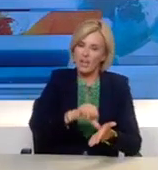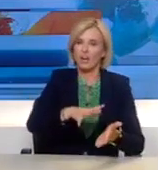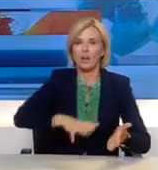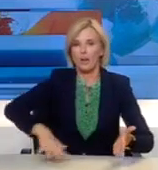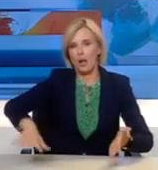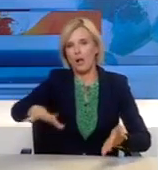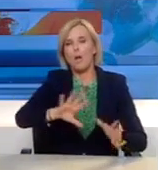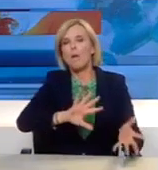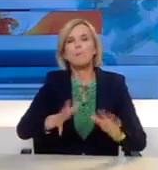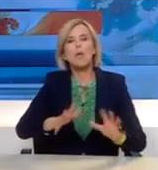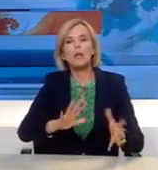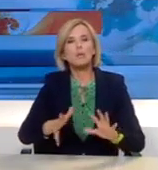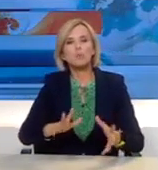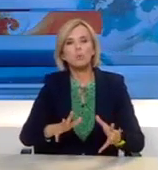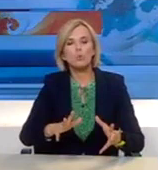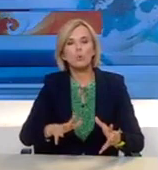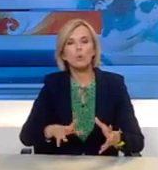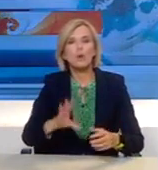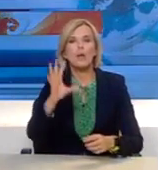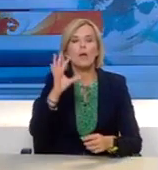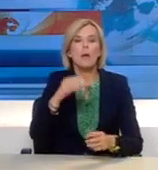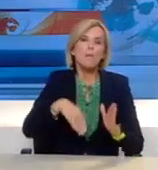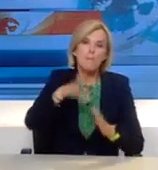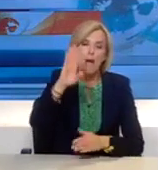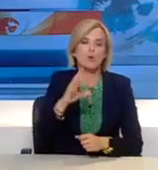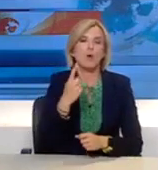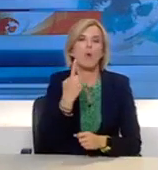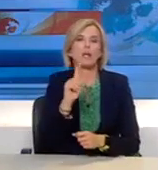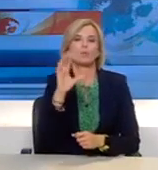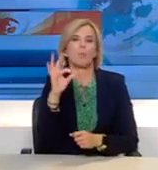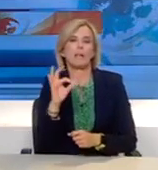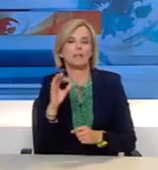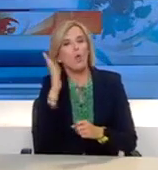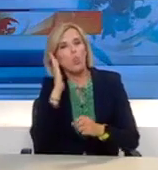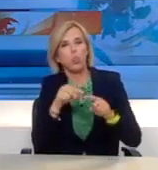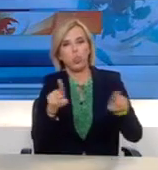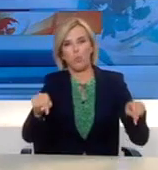ξεπερνάνε τον αριθμό κλινών, των 50 που λέει εδώ.